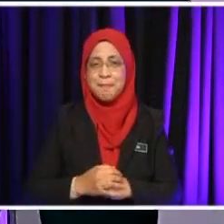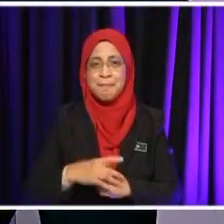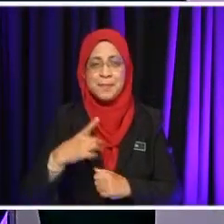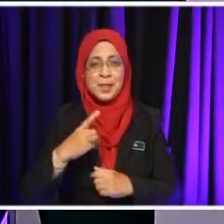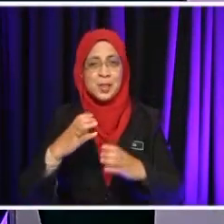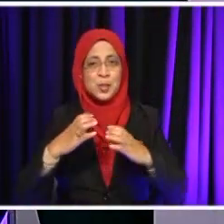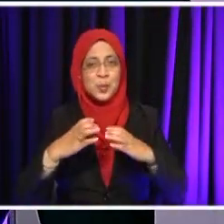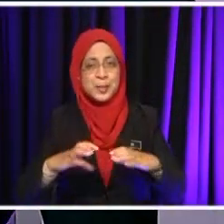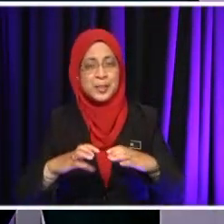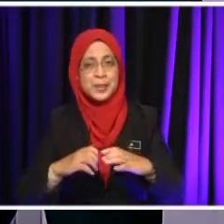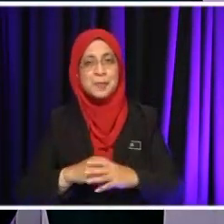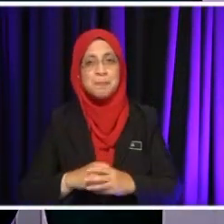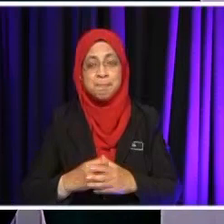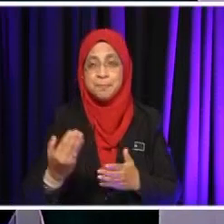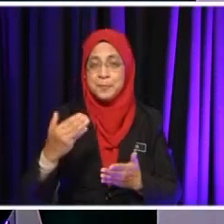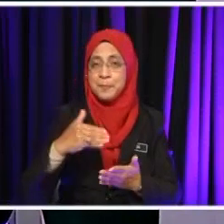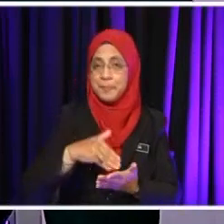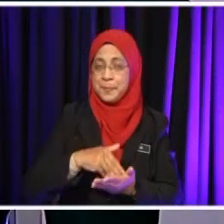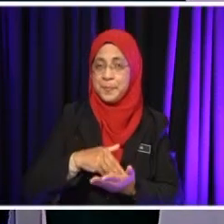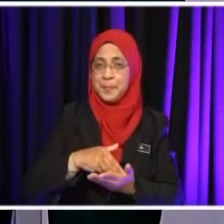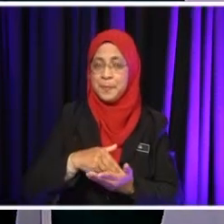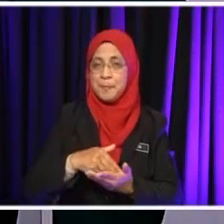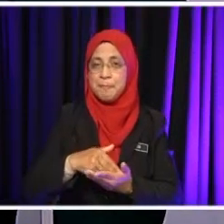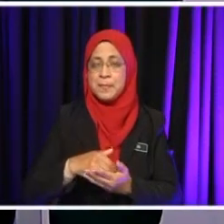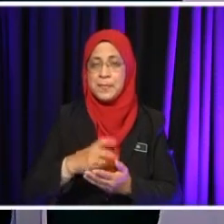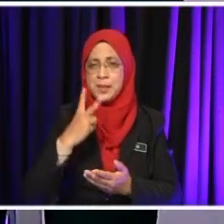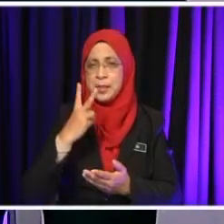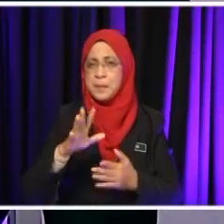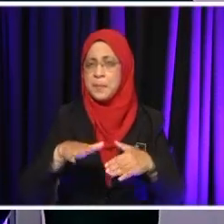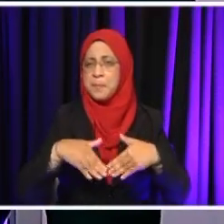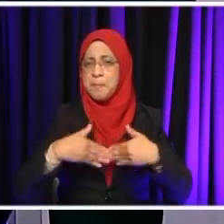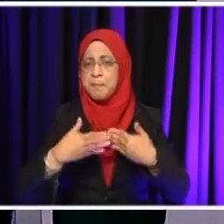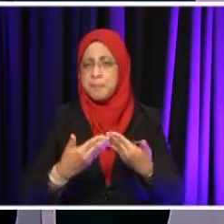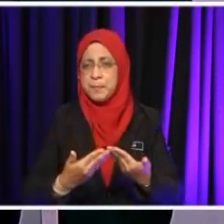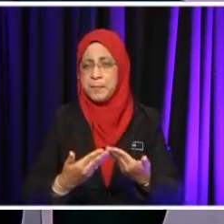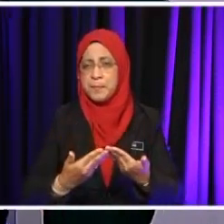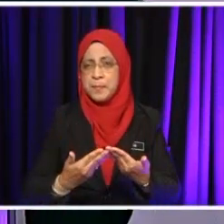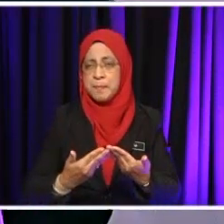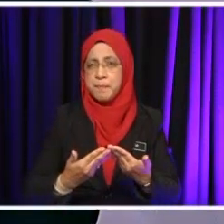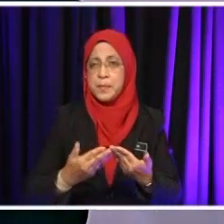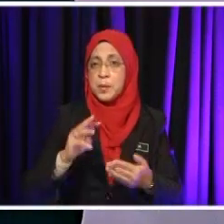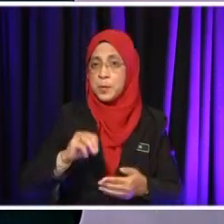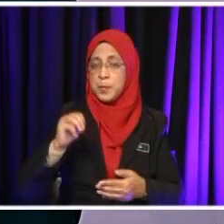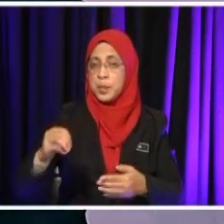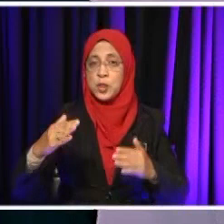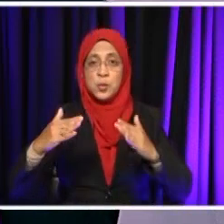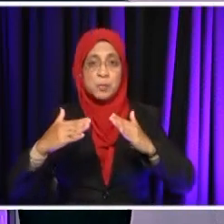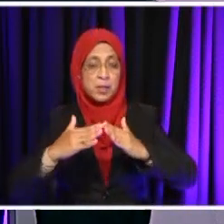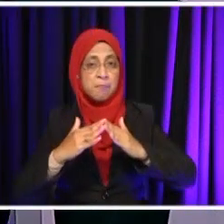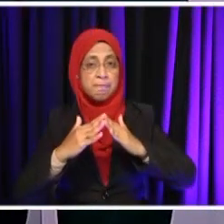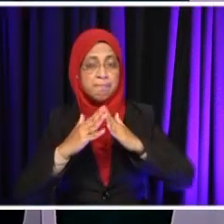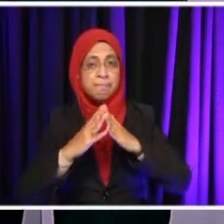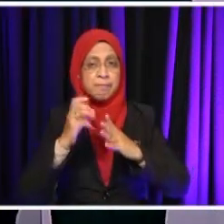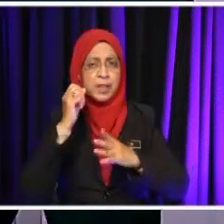saya akan coba ulang balik satu kita akan lihat Bagaimana Vico dan juga murid-murid di rumah